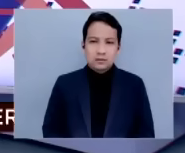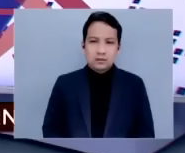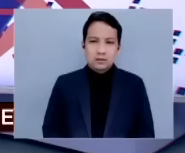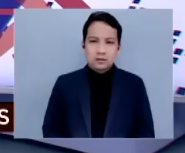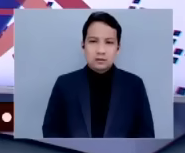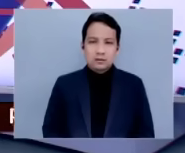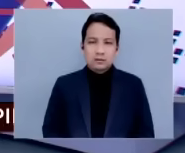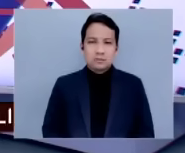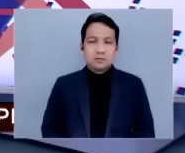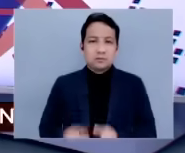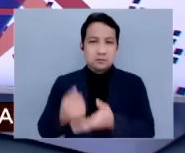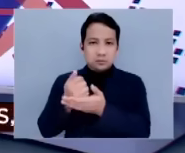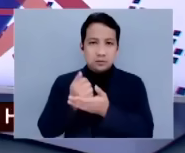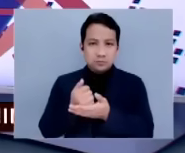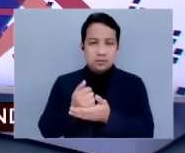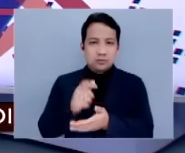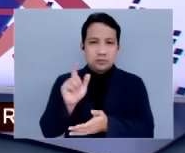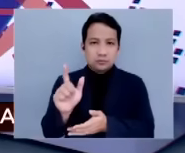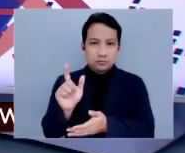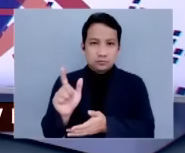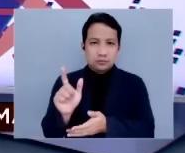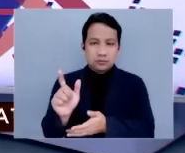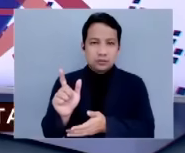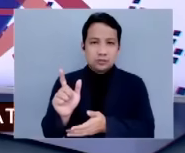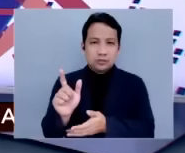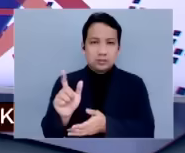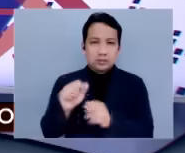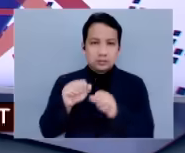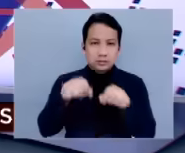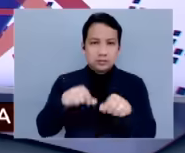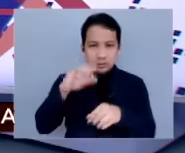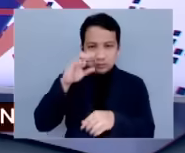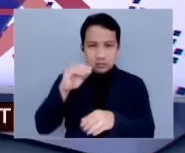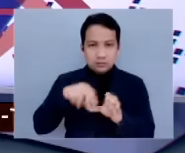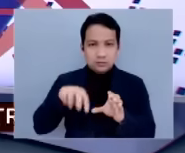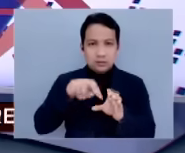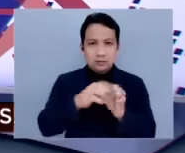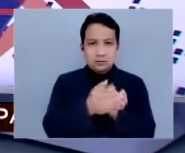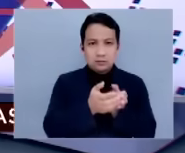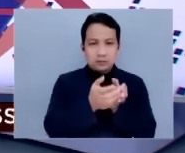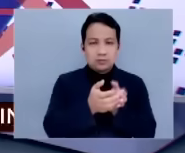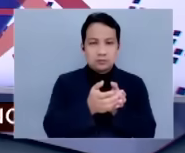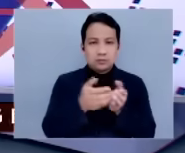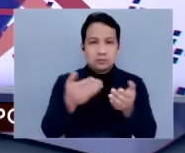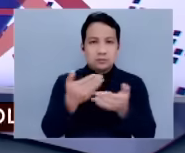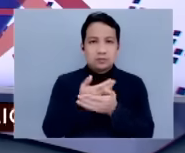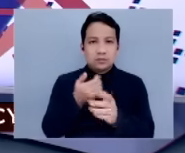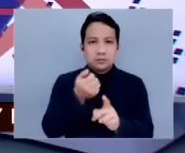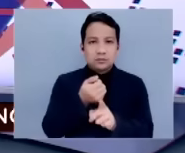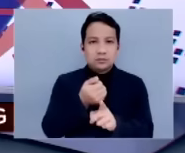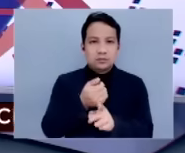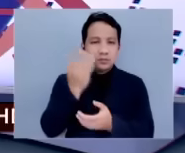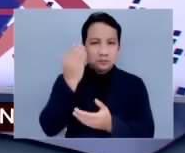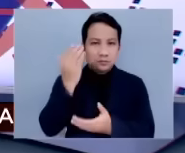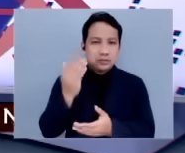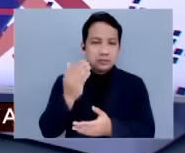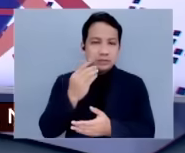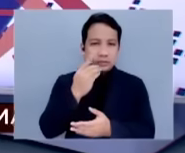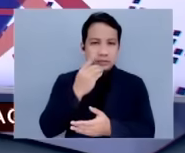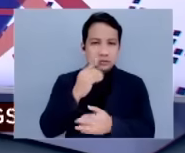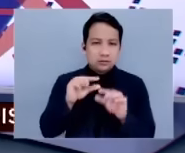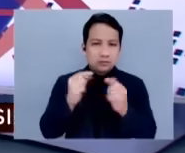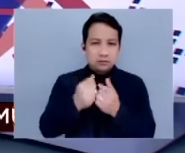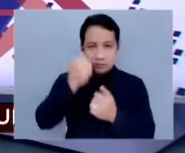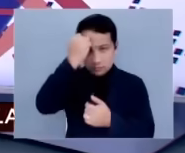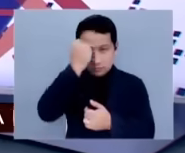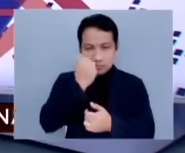Nagpapasaklolo ang mahigit 20 triplanteng Pilipino na sakay ng panibagong barkong inatake ng rebeldeng grupong Houthi sa Red Sea. Isa sa mga